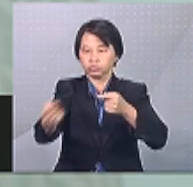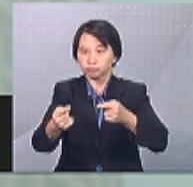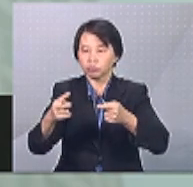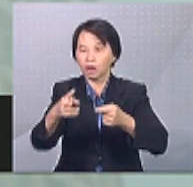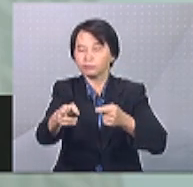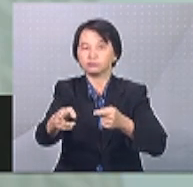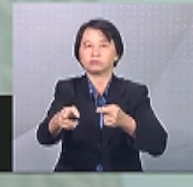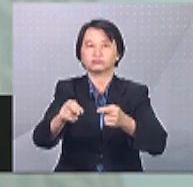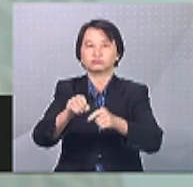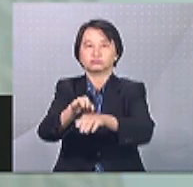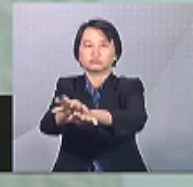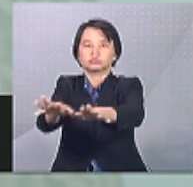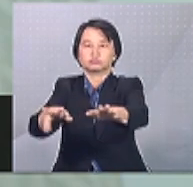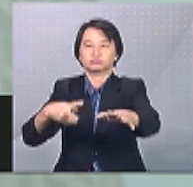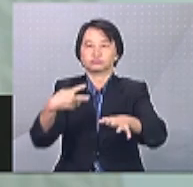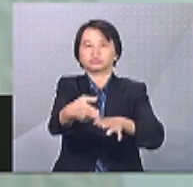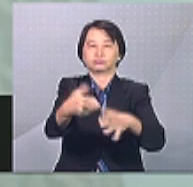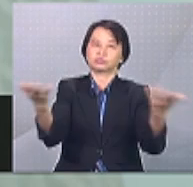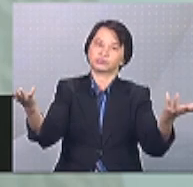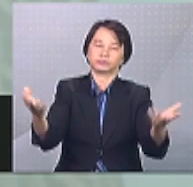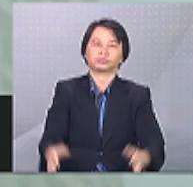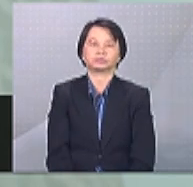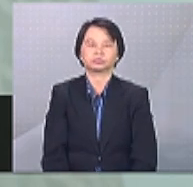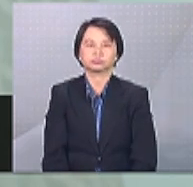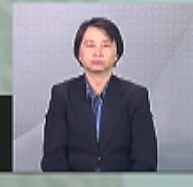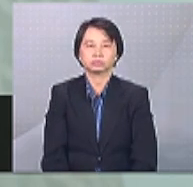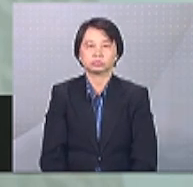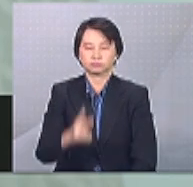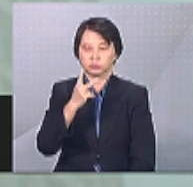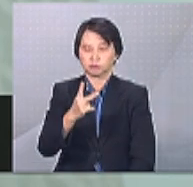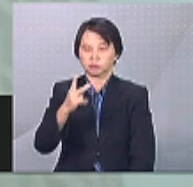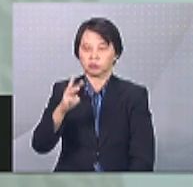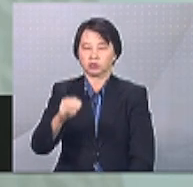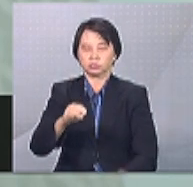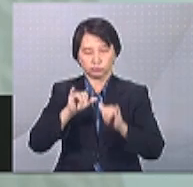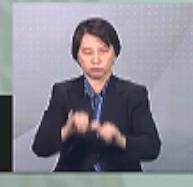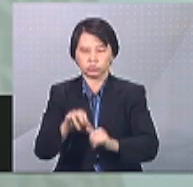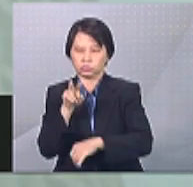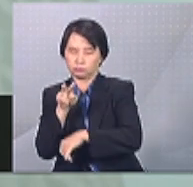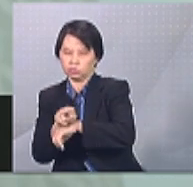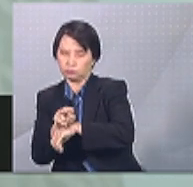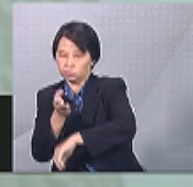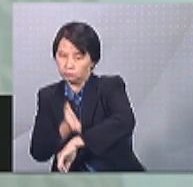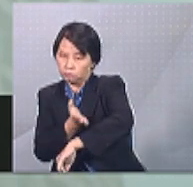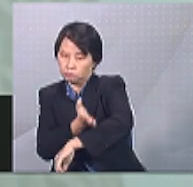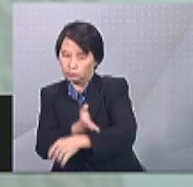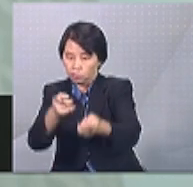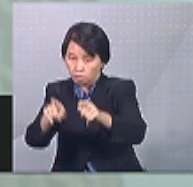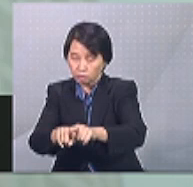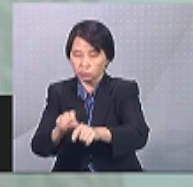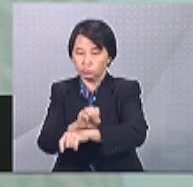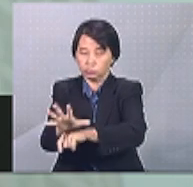rantaian penularan jangkitan COVID-19. Pihak Kementerian akan terus memantau perkembangan kejadian